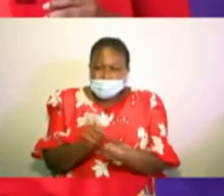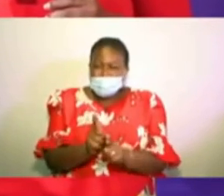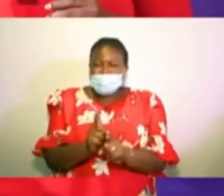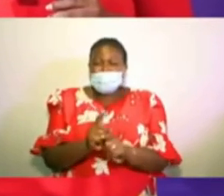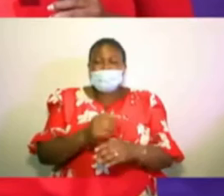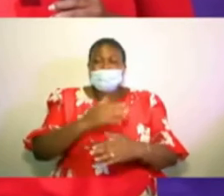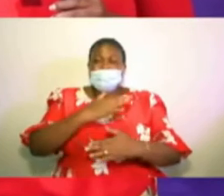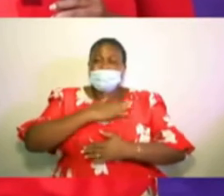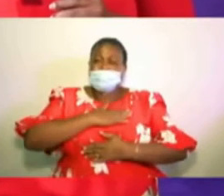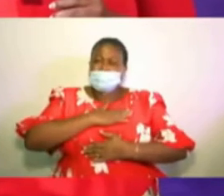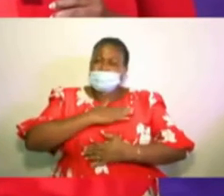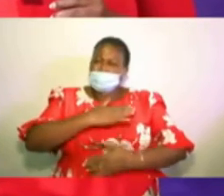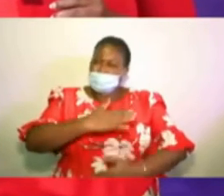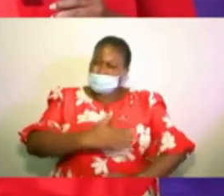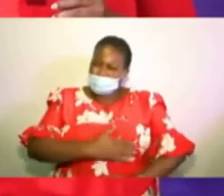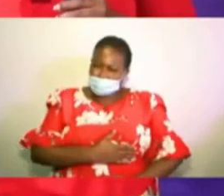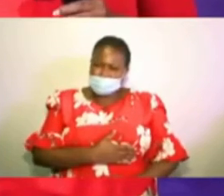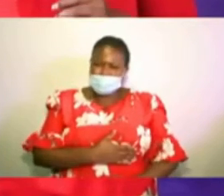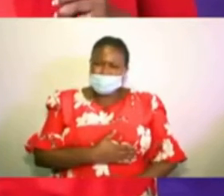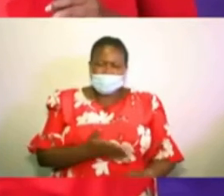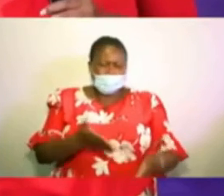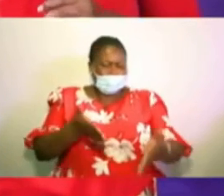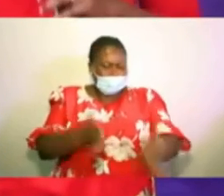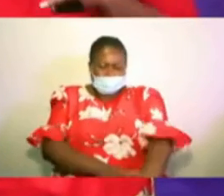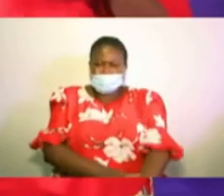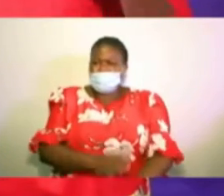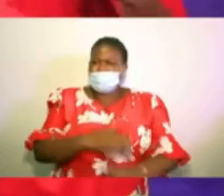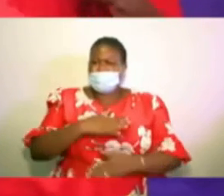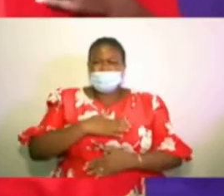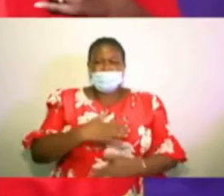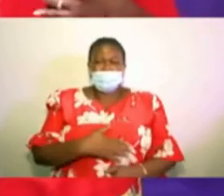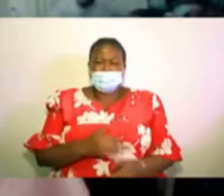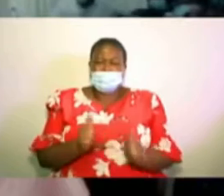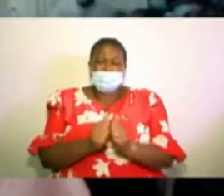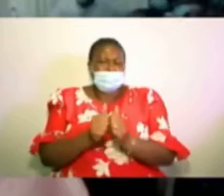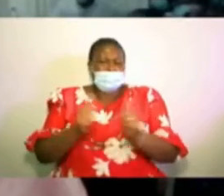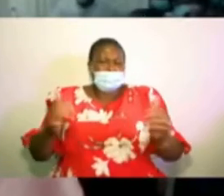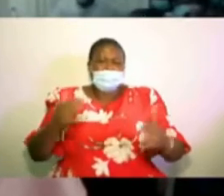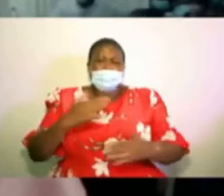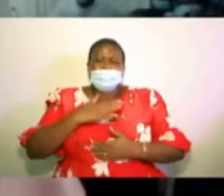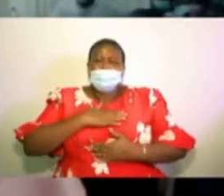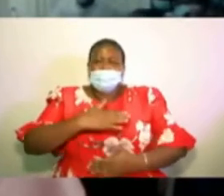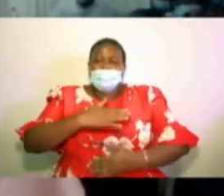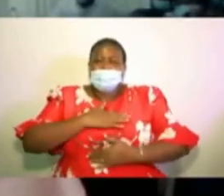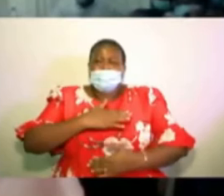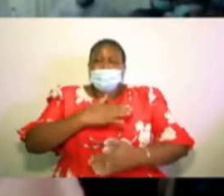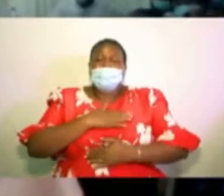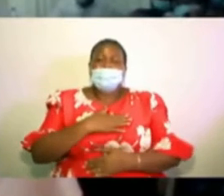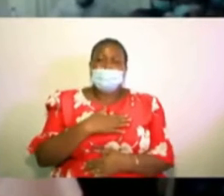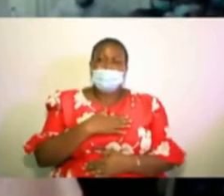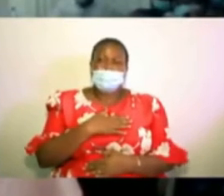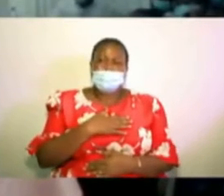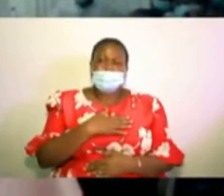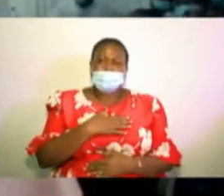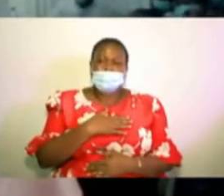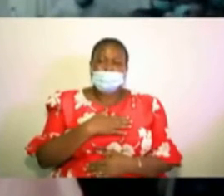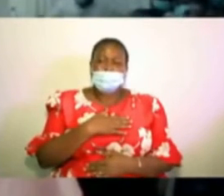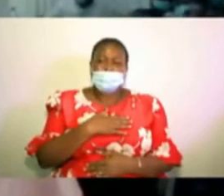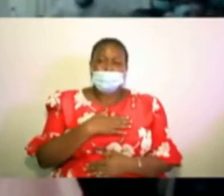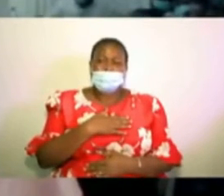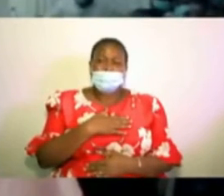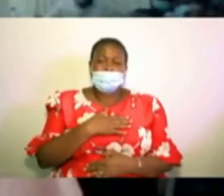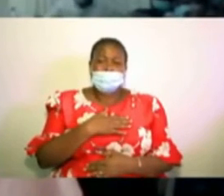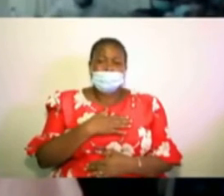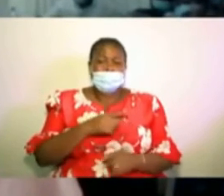without the breath of life. Et comme est semblable au corps sans le souffle de Dieu. But when